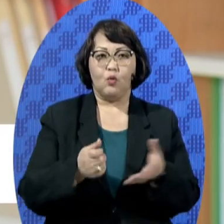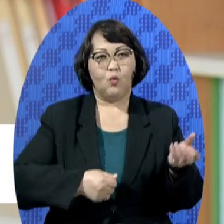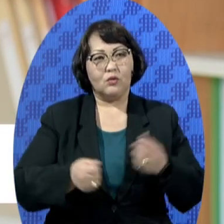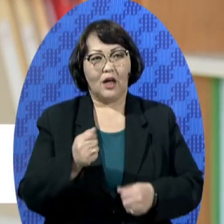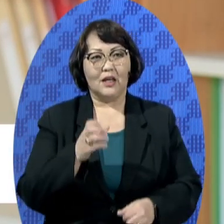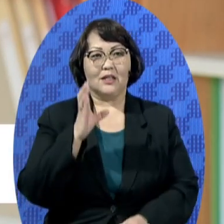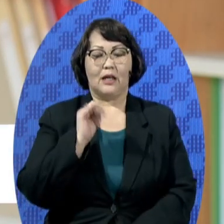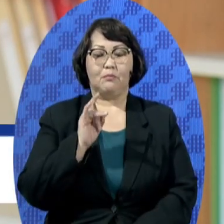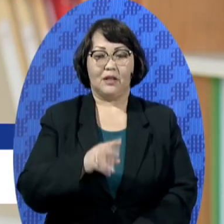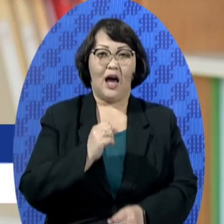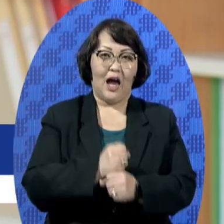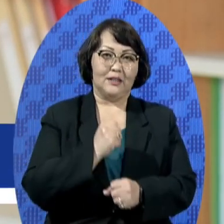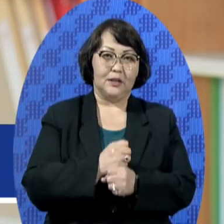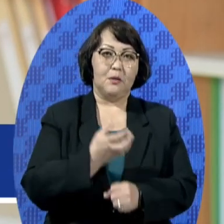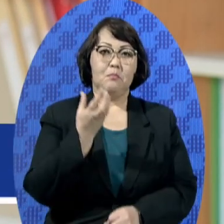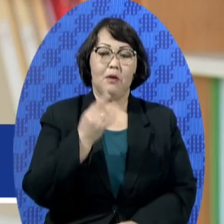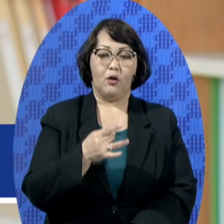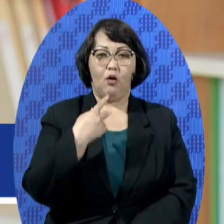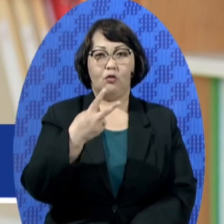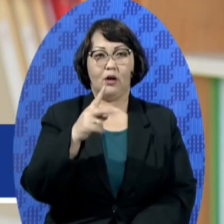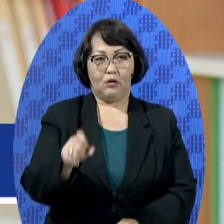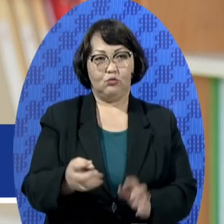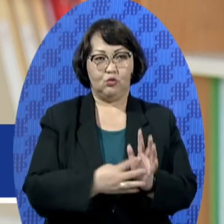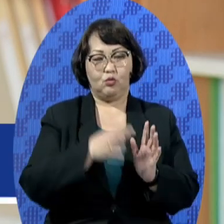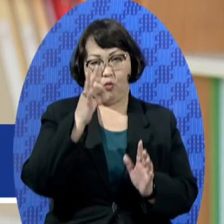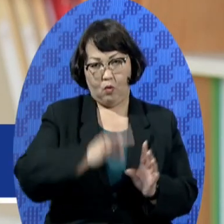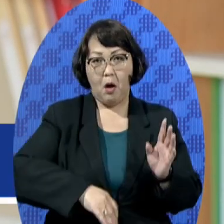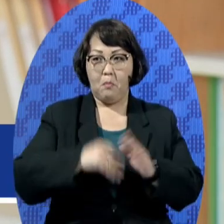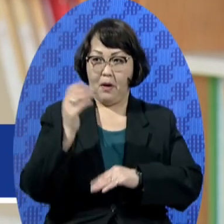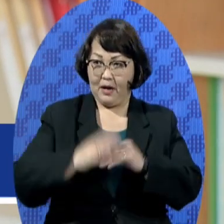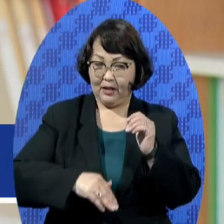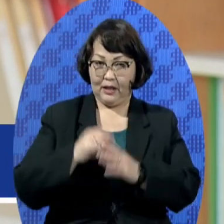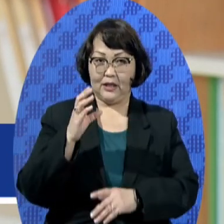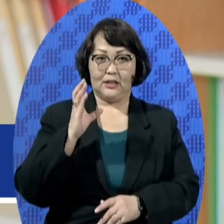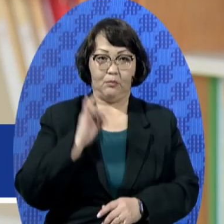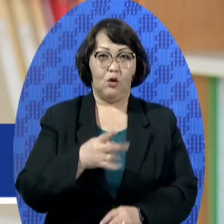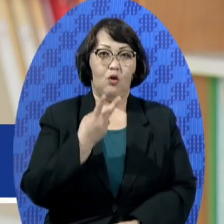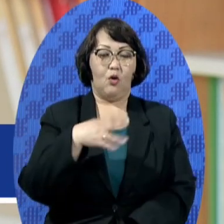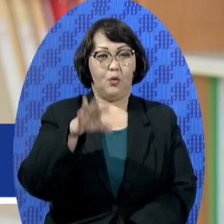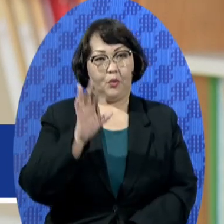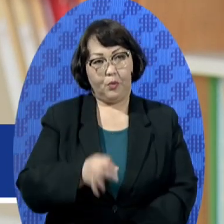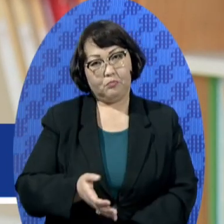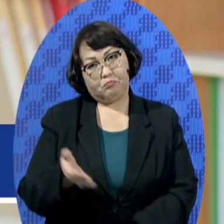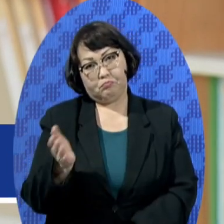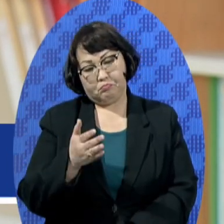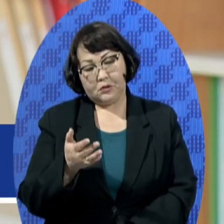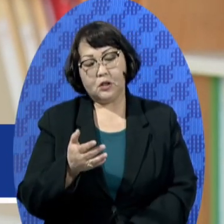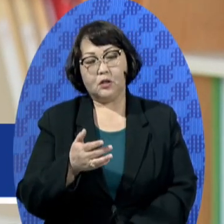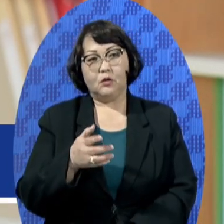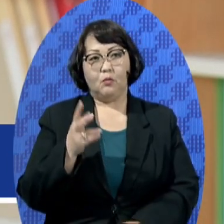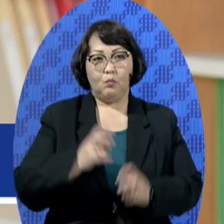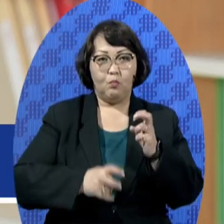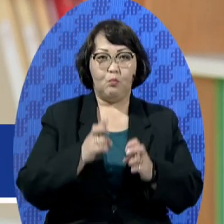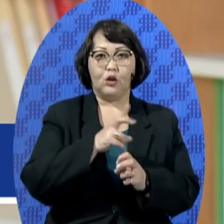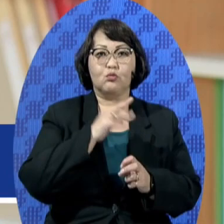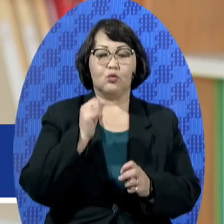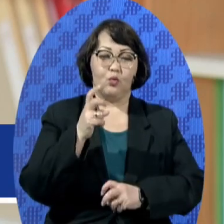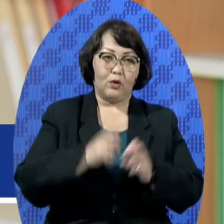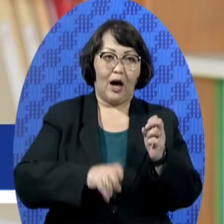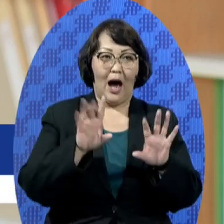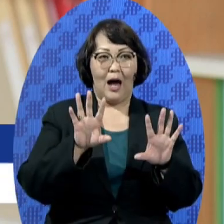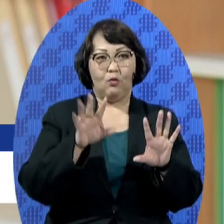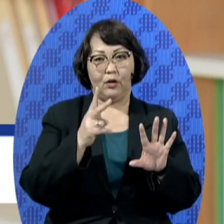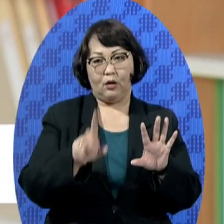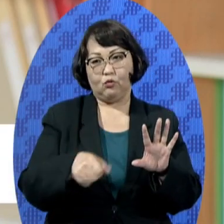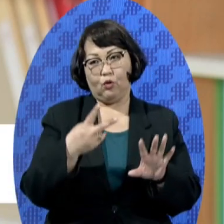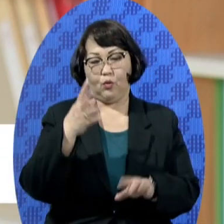байрны 22.9 орчим хувь нь, за барилгын салбарт нэг 20 орчим хувь нь, бас боловсруулах үйлдвэрийн салбарт нэг 10.2 орчим хувь нь үүсэхээр